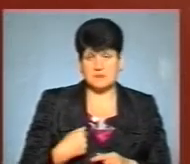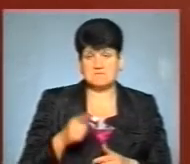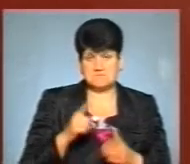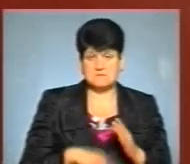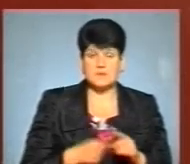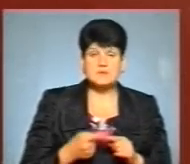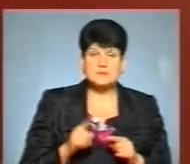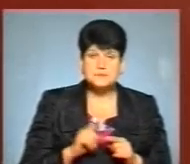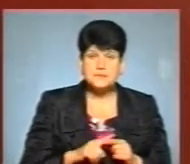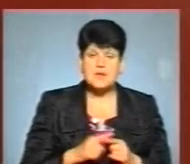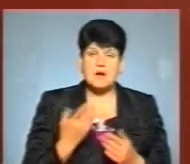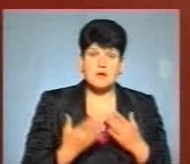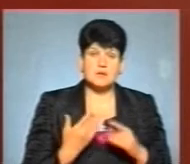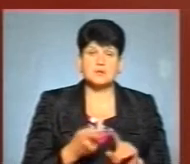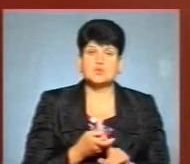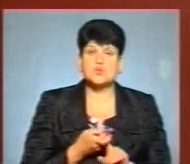сподіваємося. Стосовно